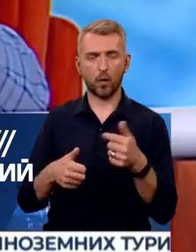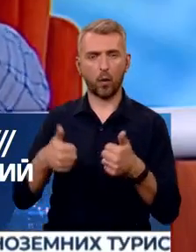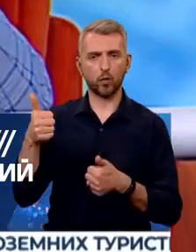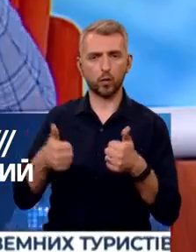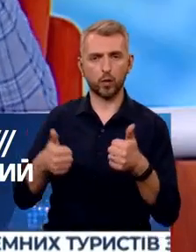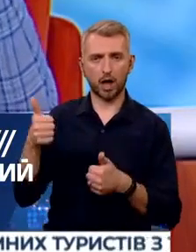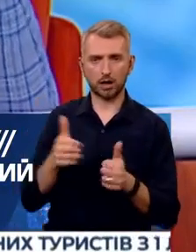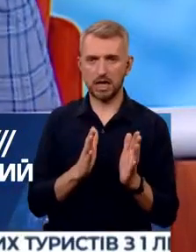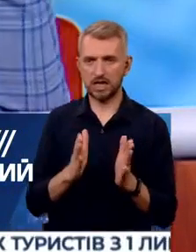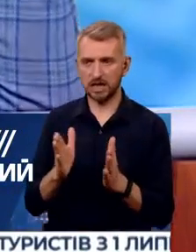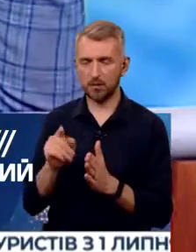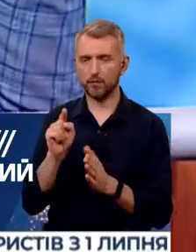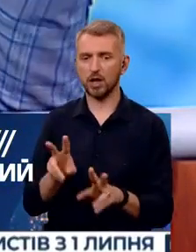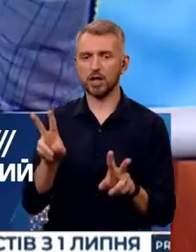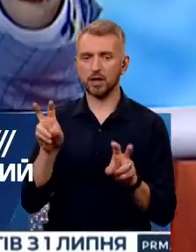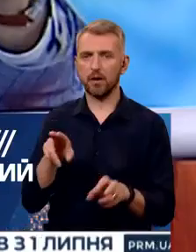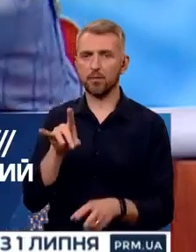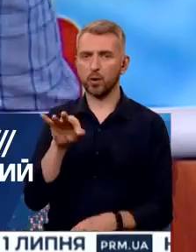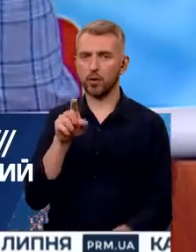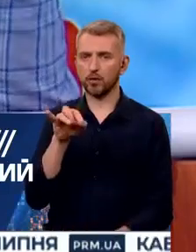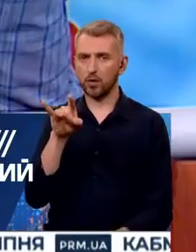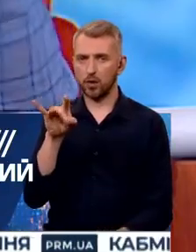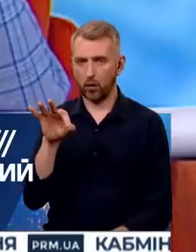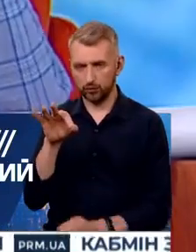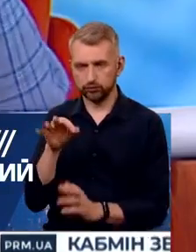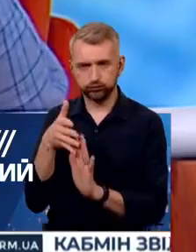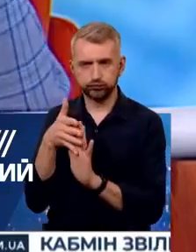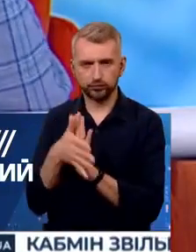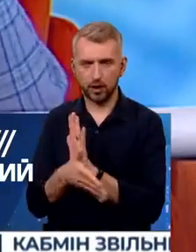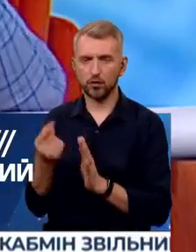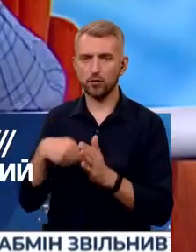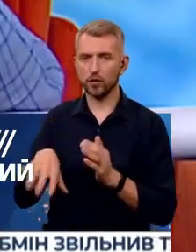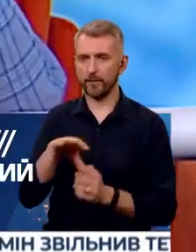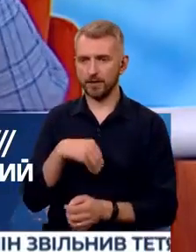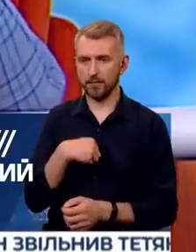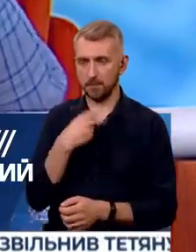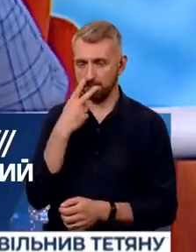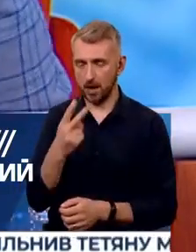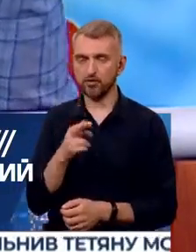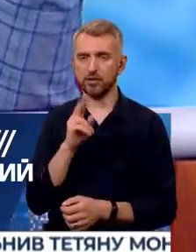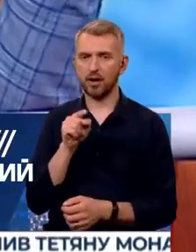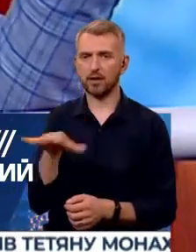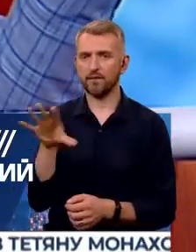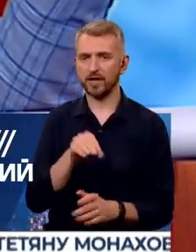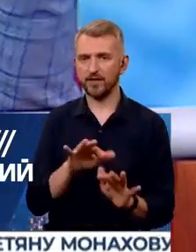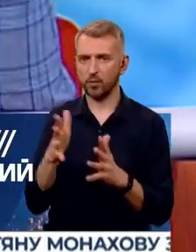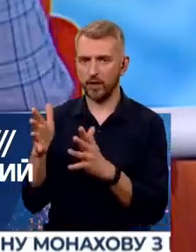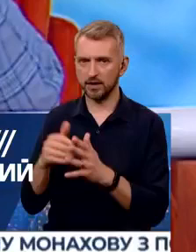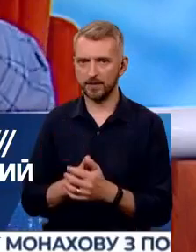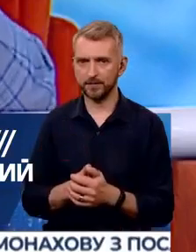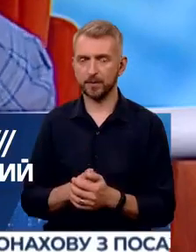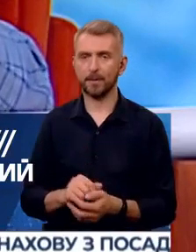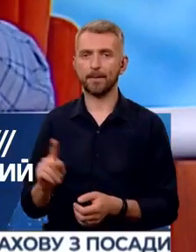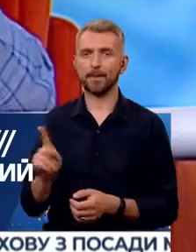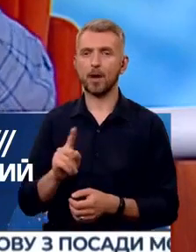конкурентна система. Вона називається ProZorro, тому що, щоб ми все бачили, як там все відбувається,